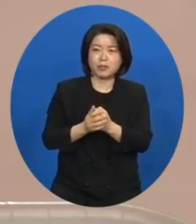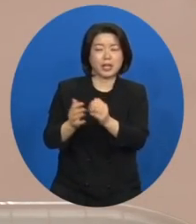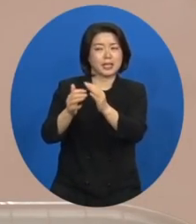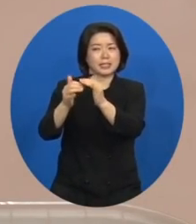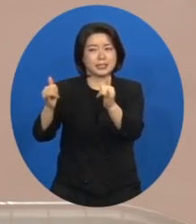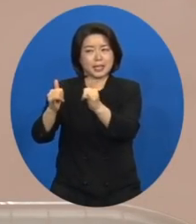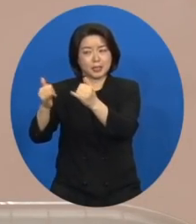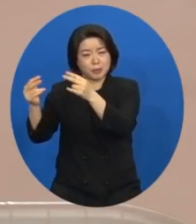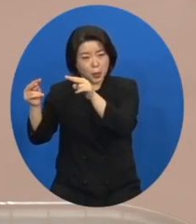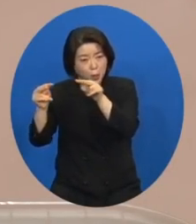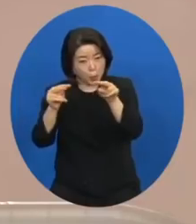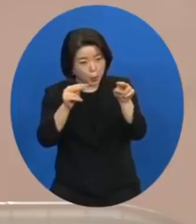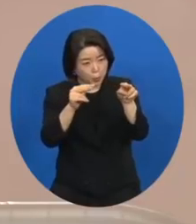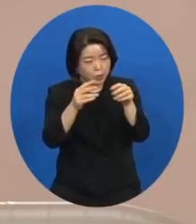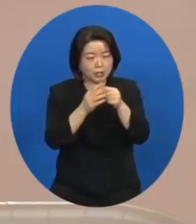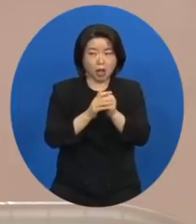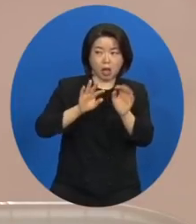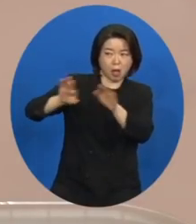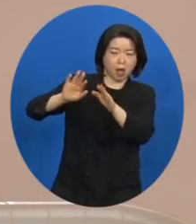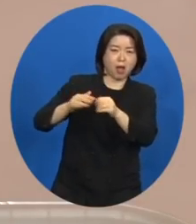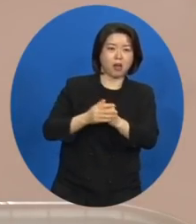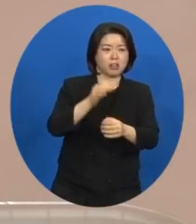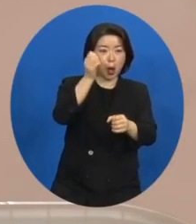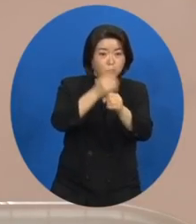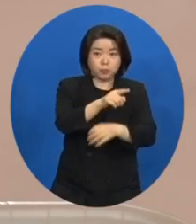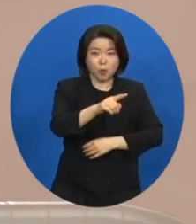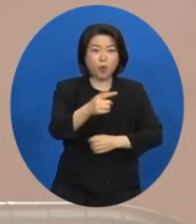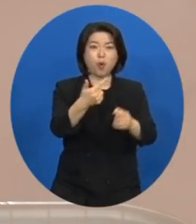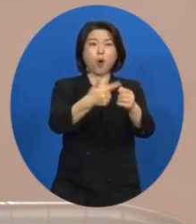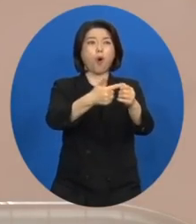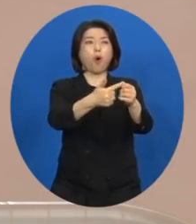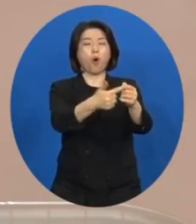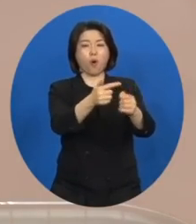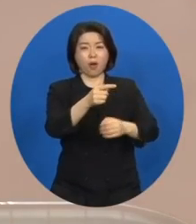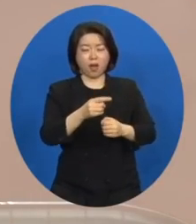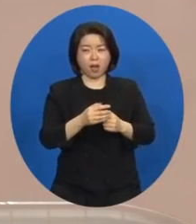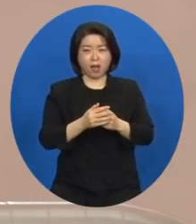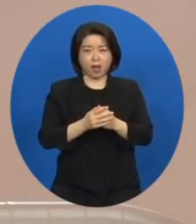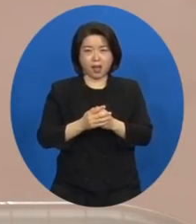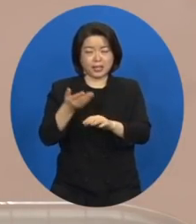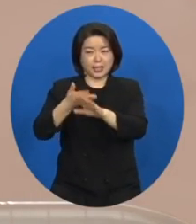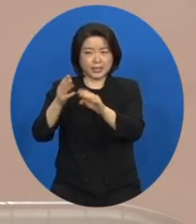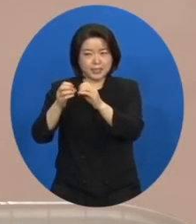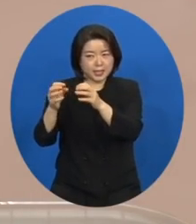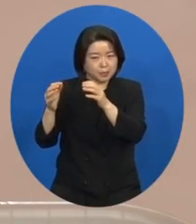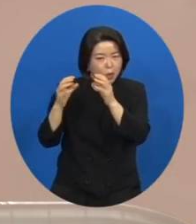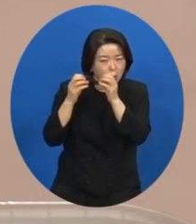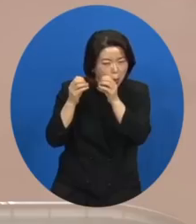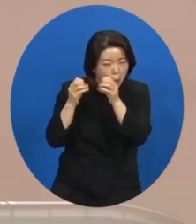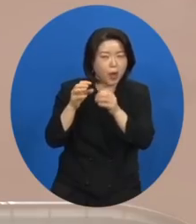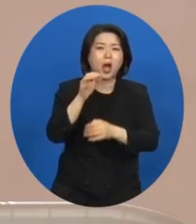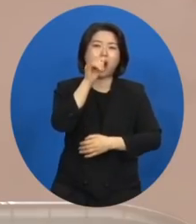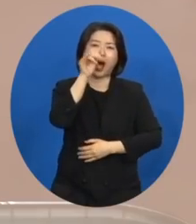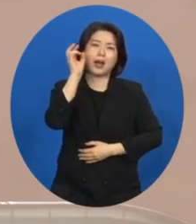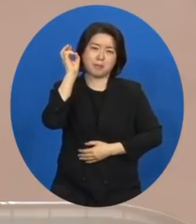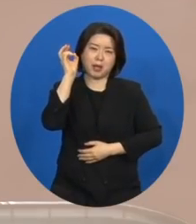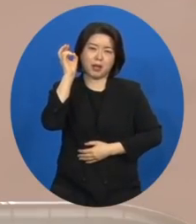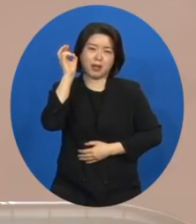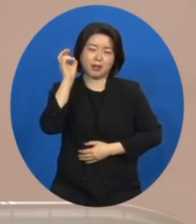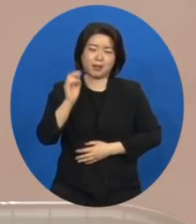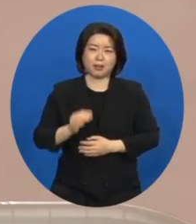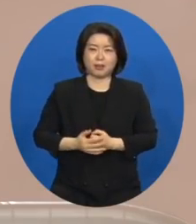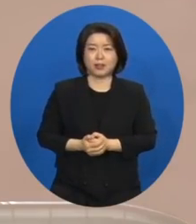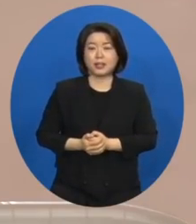시선을 피하는 거야 야 벌써 여섯번째 남자 레 사람들의 수 근거리에 분명히 있었을 겁니다 그래서 그들의